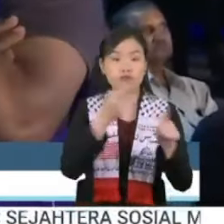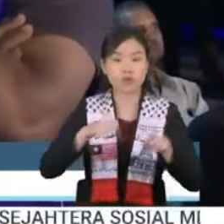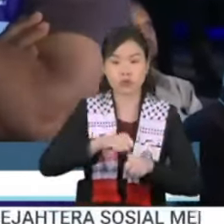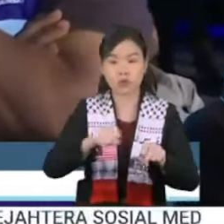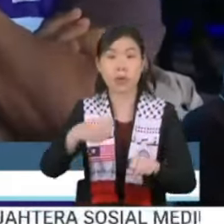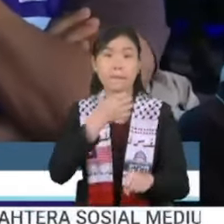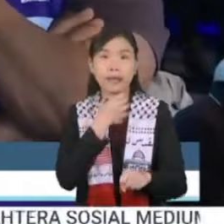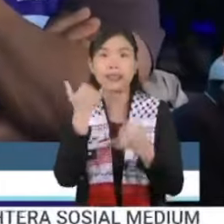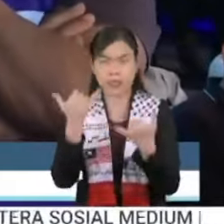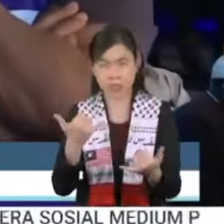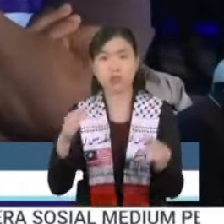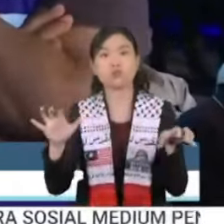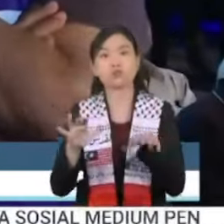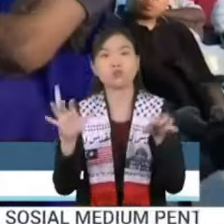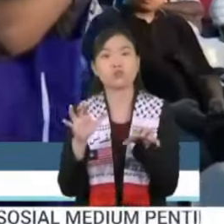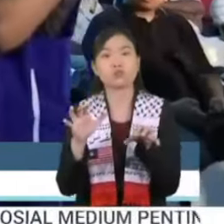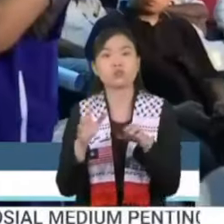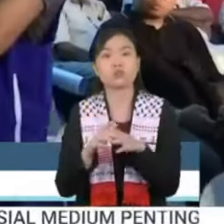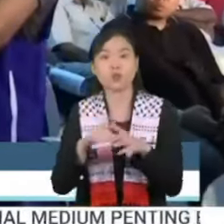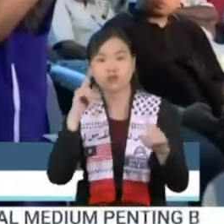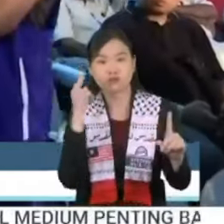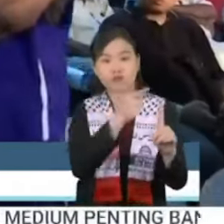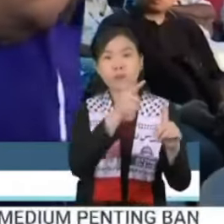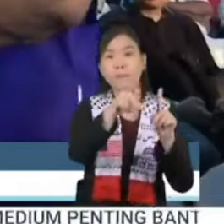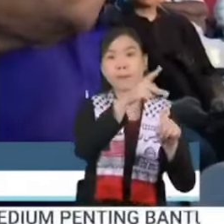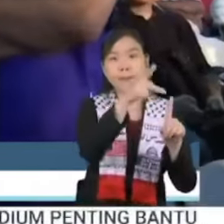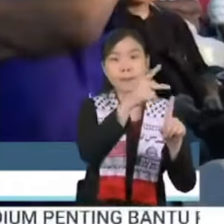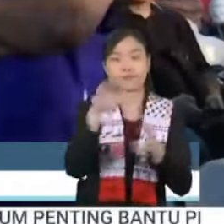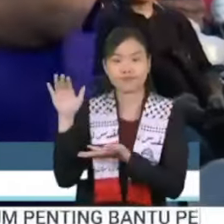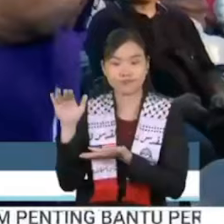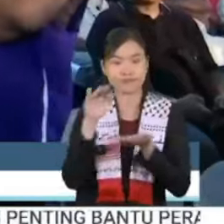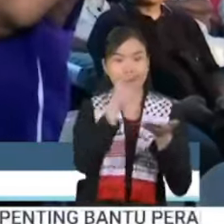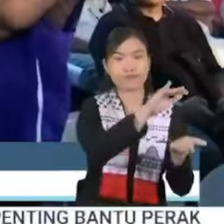dilaksanakan bagi penyaluran air terawat ke Pulau Pinang.